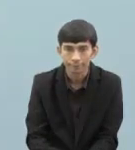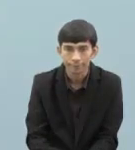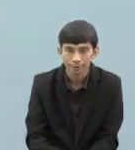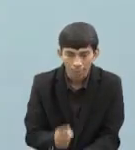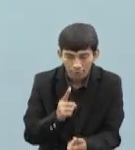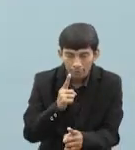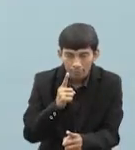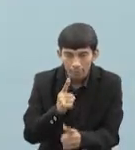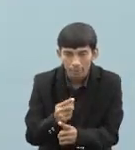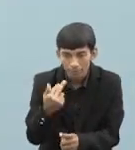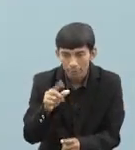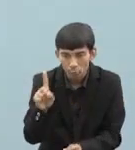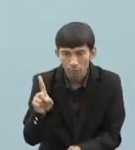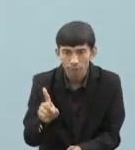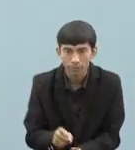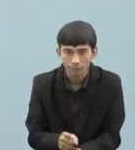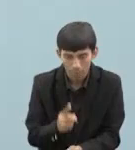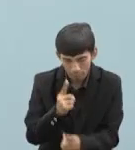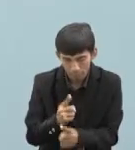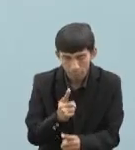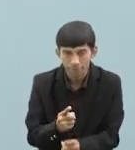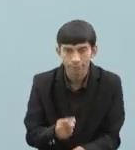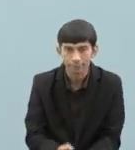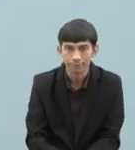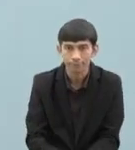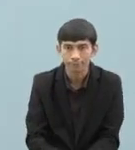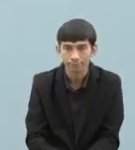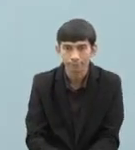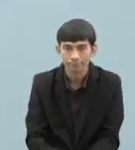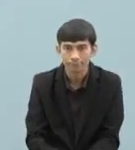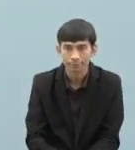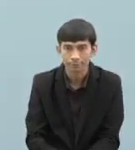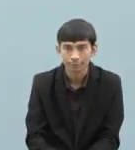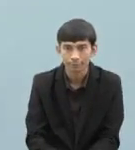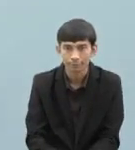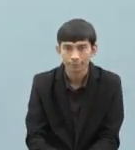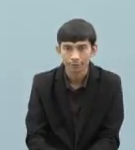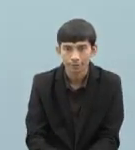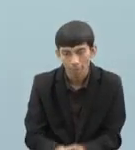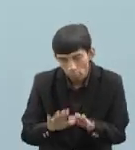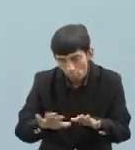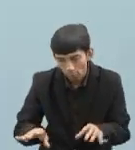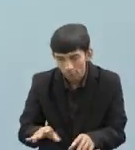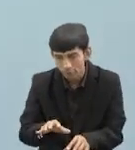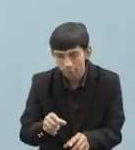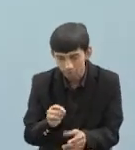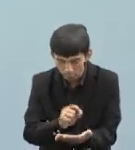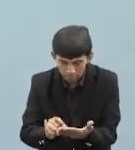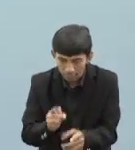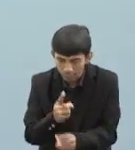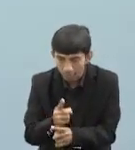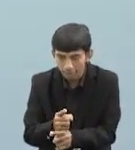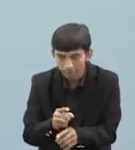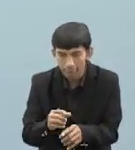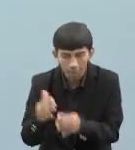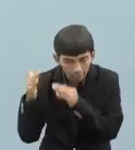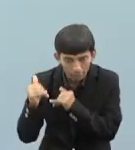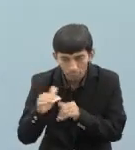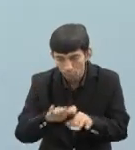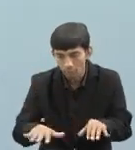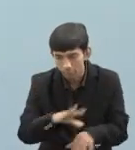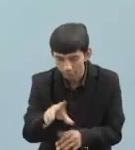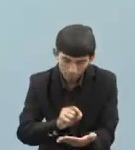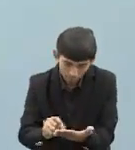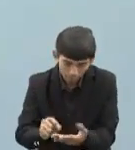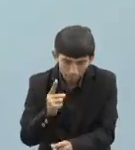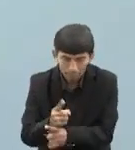cư chấm lại tí mùi nè con á. Chà, tí mùi thì chưa chấm lại tâm trớ. Cho con mình thua bàn trời ấy tầng ngọt nế. Chà sẵn